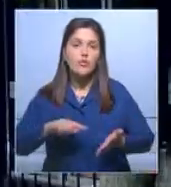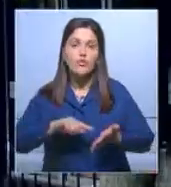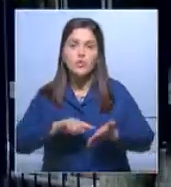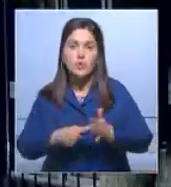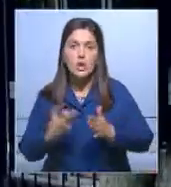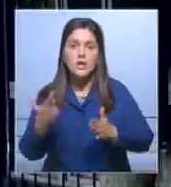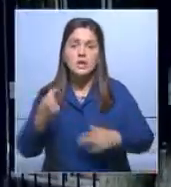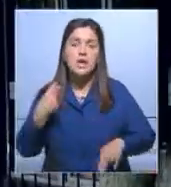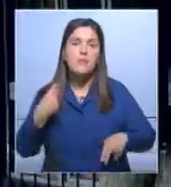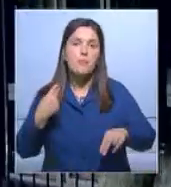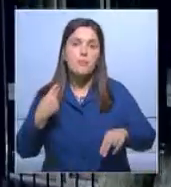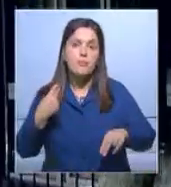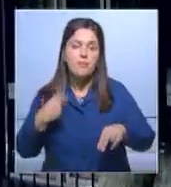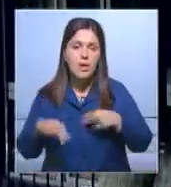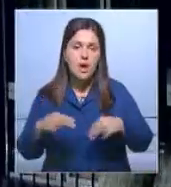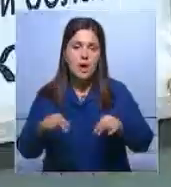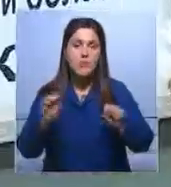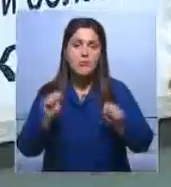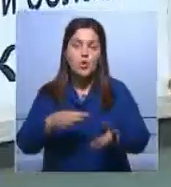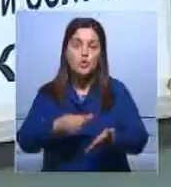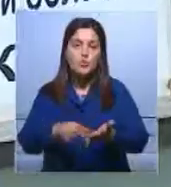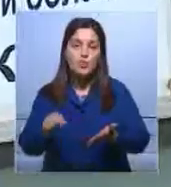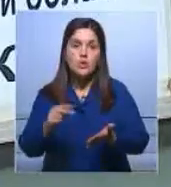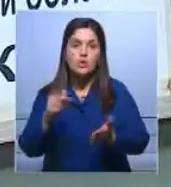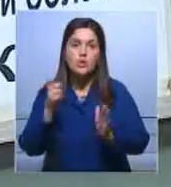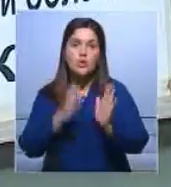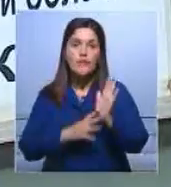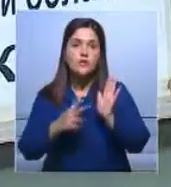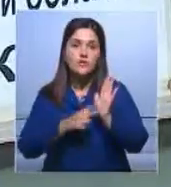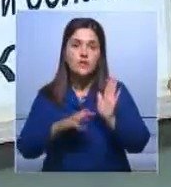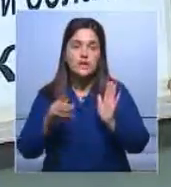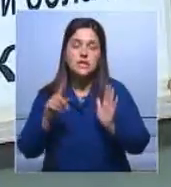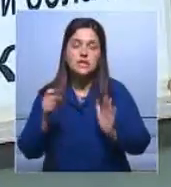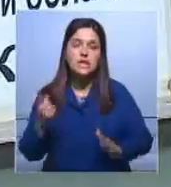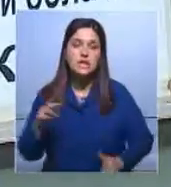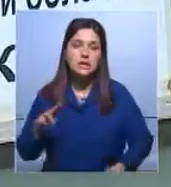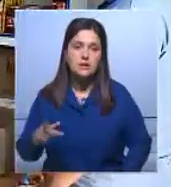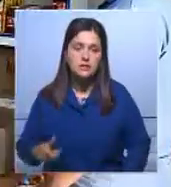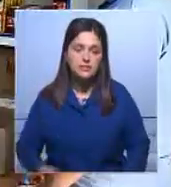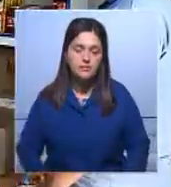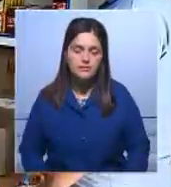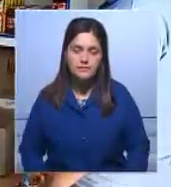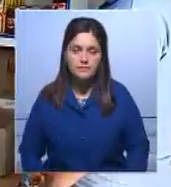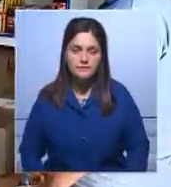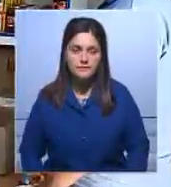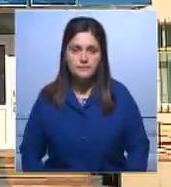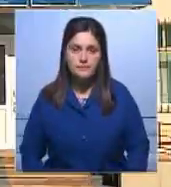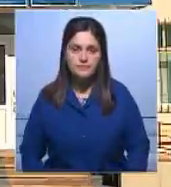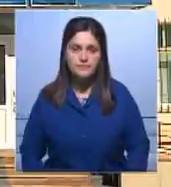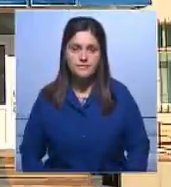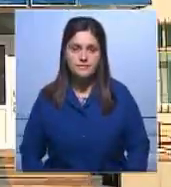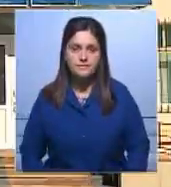коммунальных торговых точек, где потребители смогут купить сахар по 198 тенге за